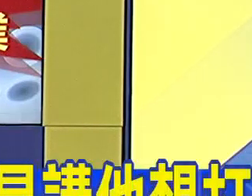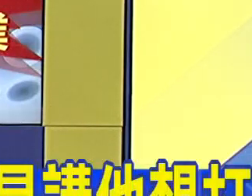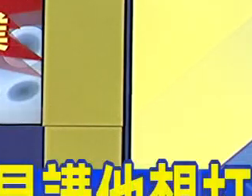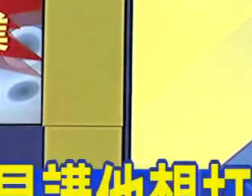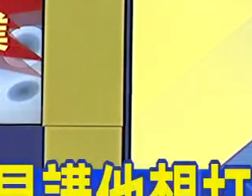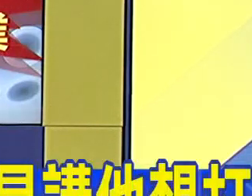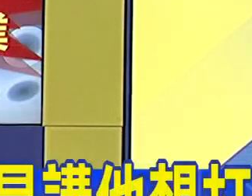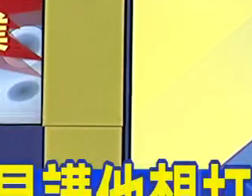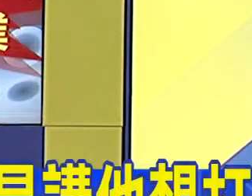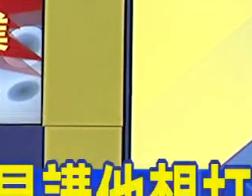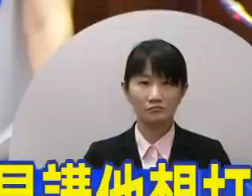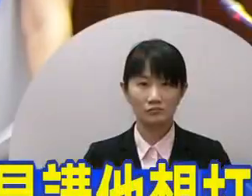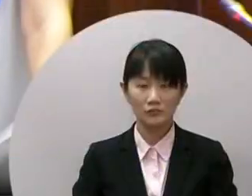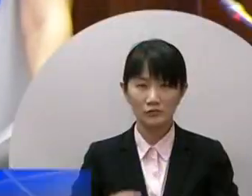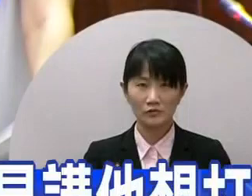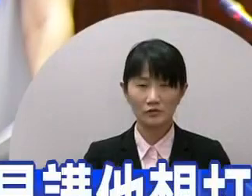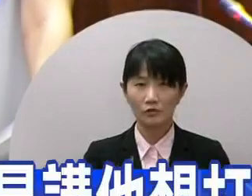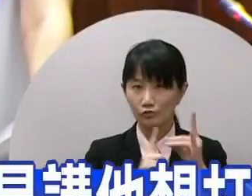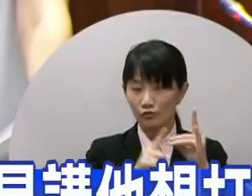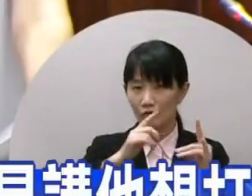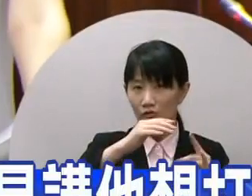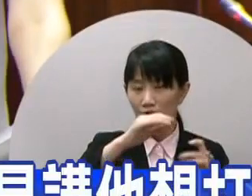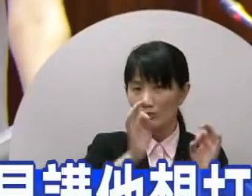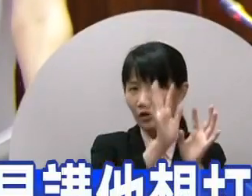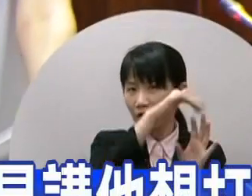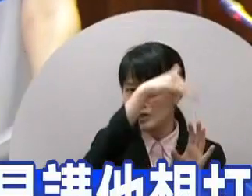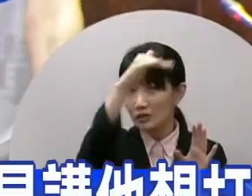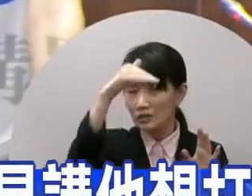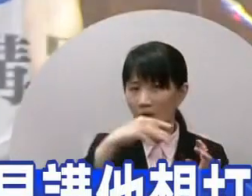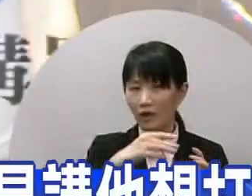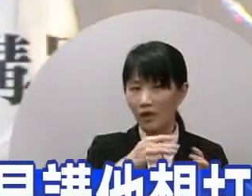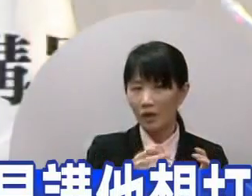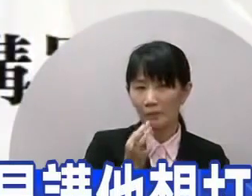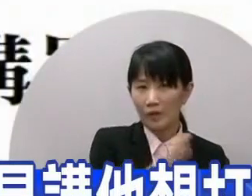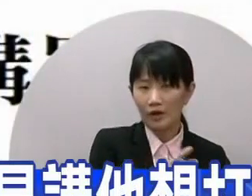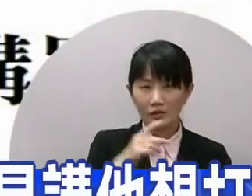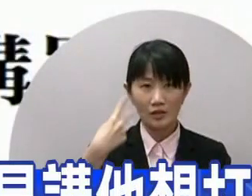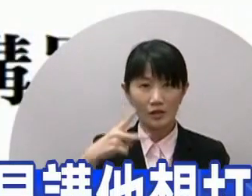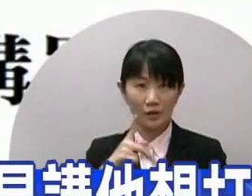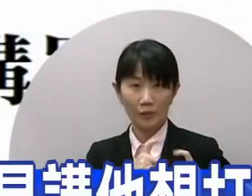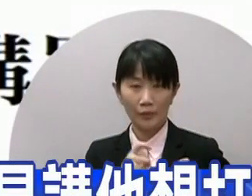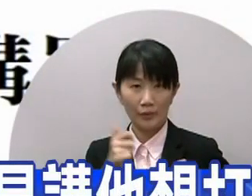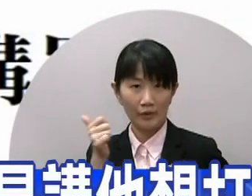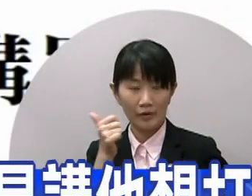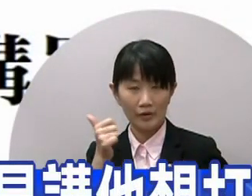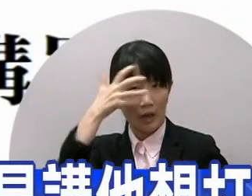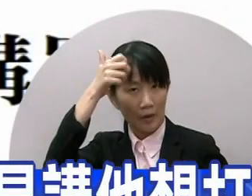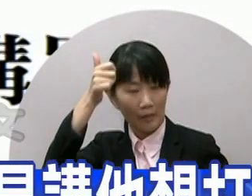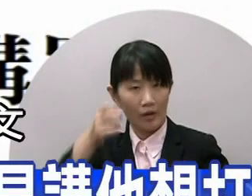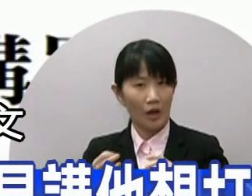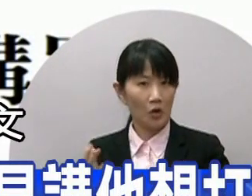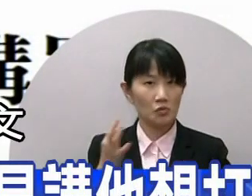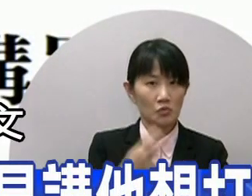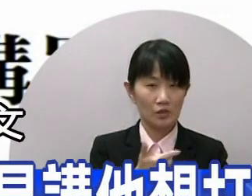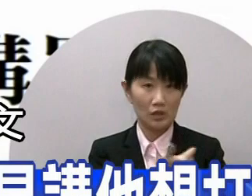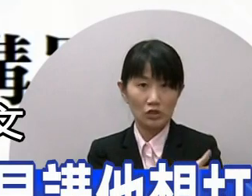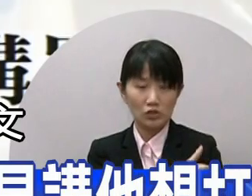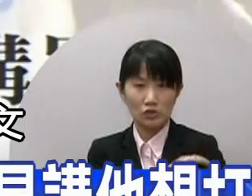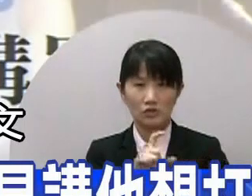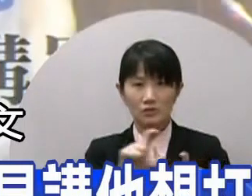看他们最新说法。 佛光山的疫苗，还有郭台铭要捐的500万疫苗，到底是有没有办法进来